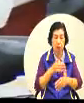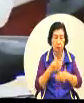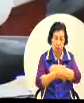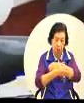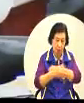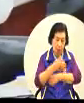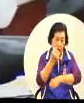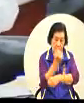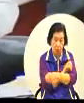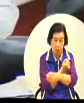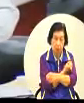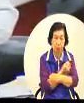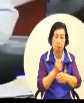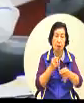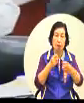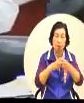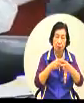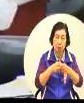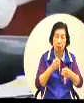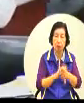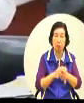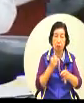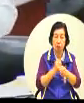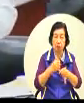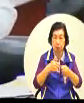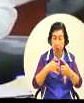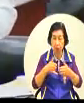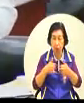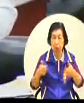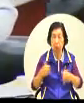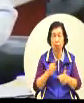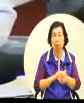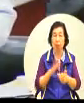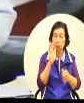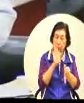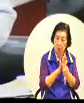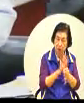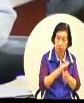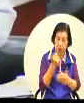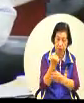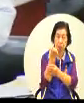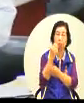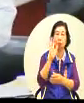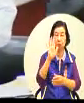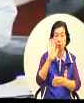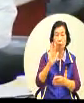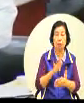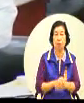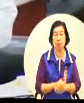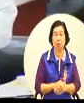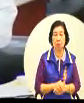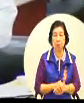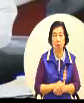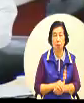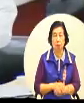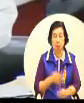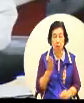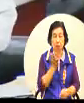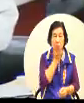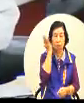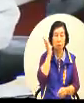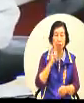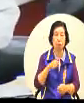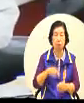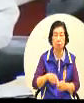局所有的同仁都很积极，所以都能够很顺利。